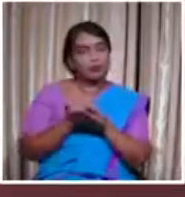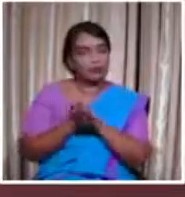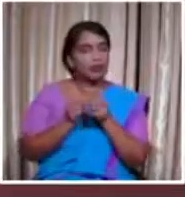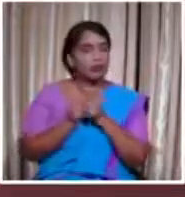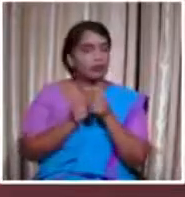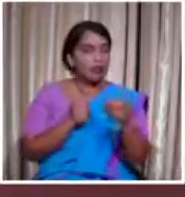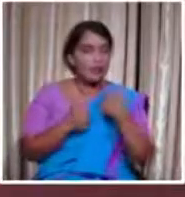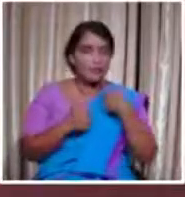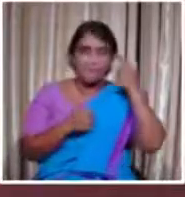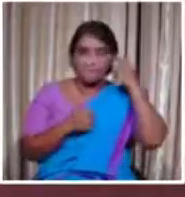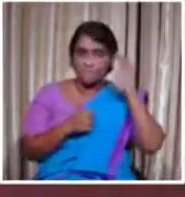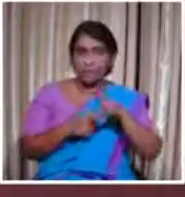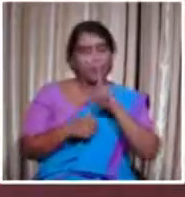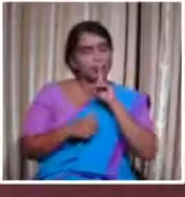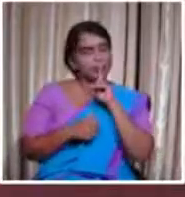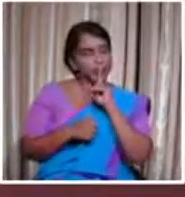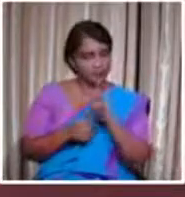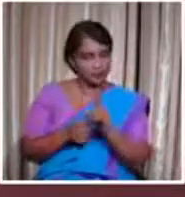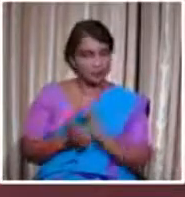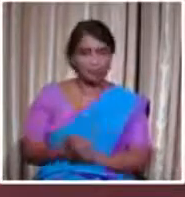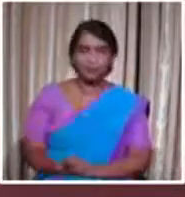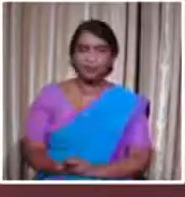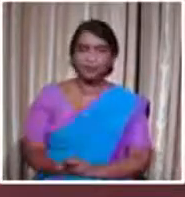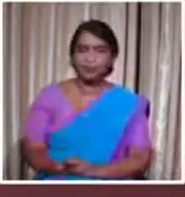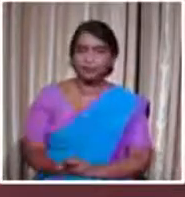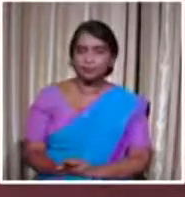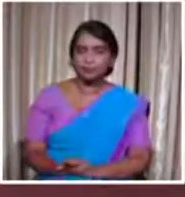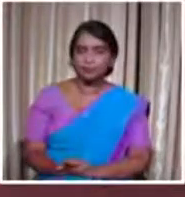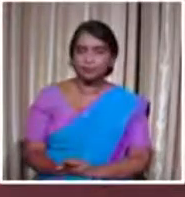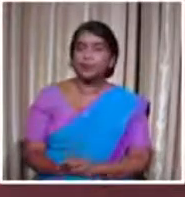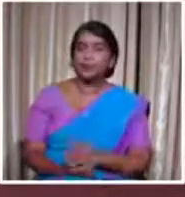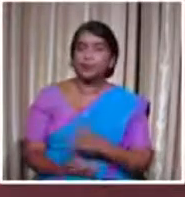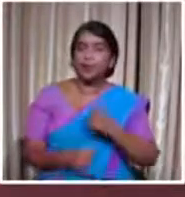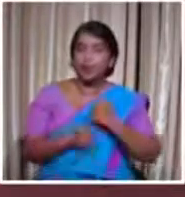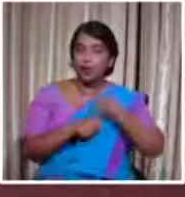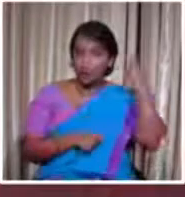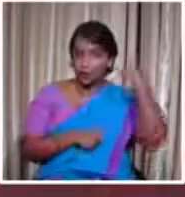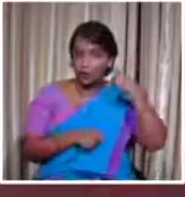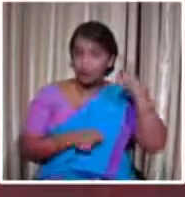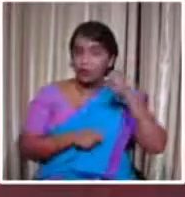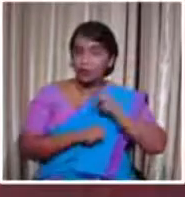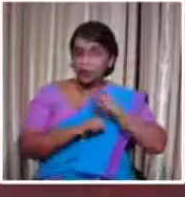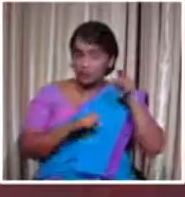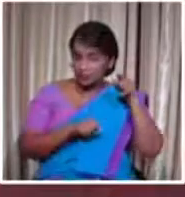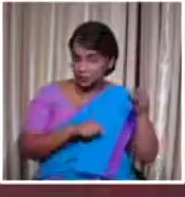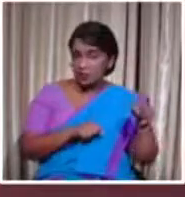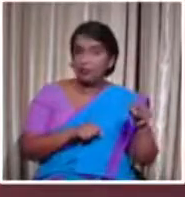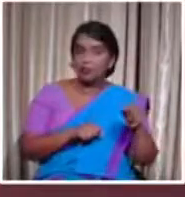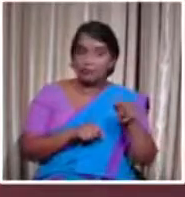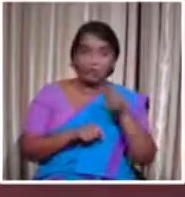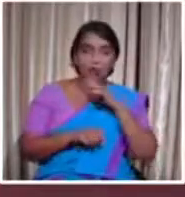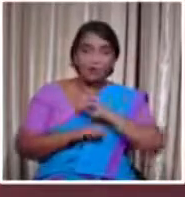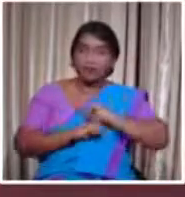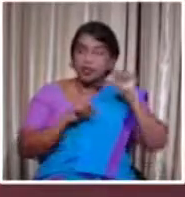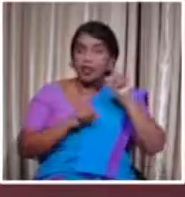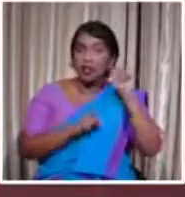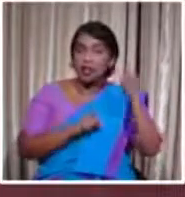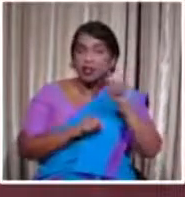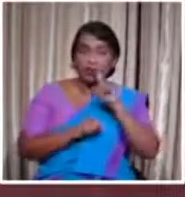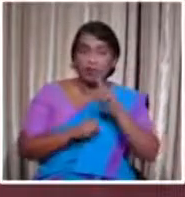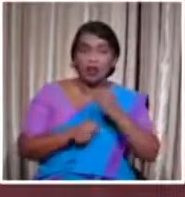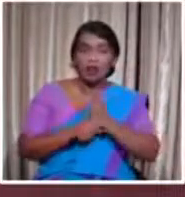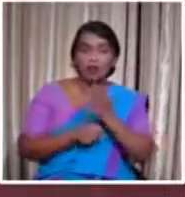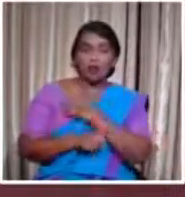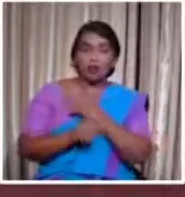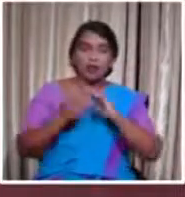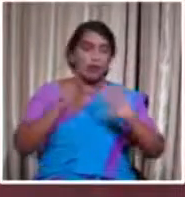කරන්න මම බලාපොරොත්තු වෙනවා ගරු නියෝජ්‍ය කතානායකතුමනි ගෝල්ෆේ සරගල කරුවන් විසින් ඔවුන් අරගල නම් කළේ ගෝටා ගෝ